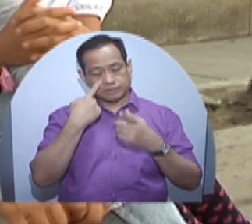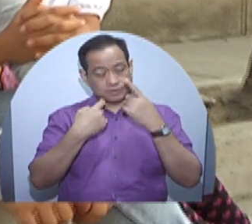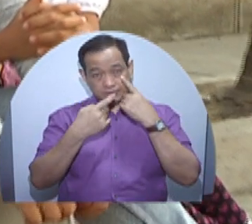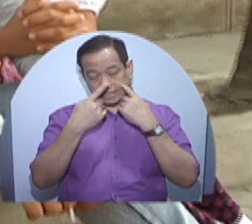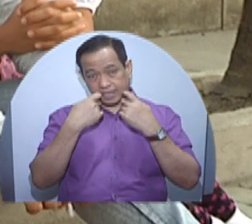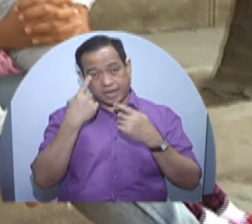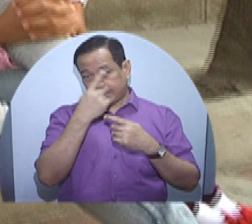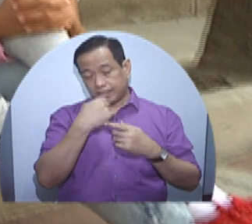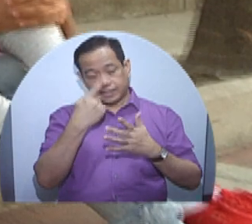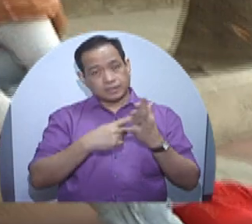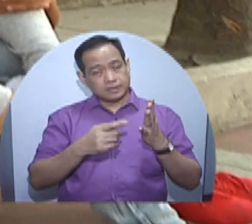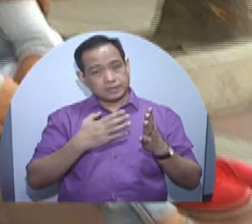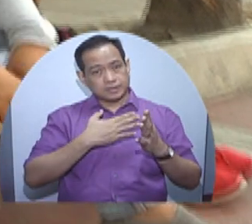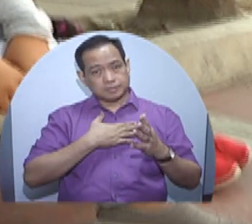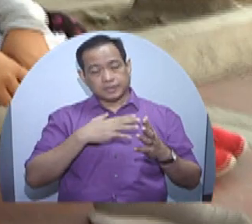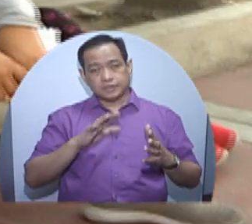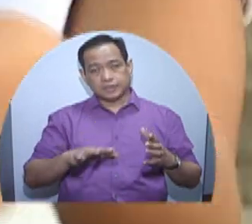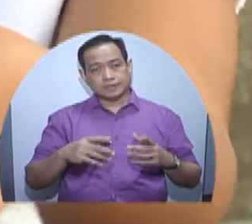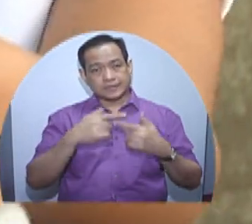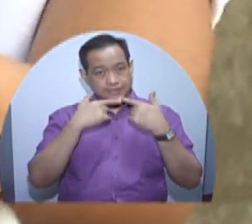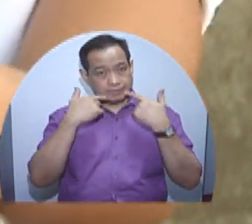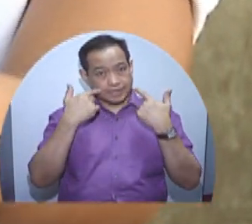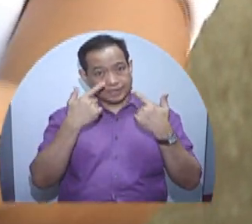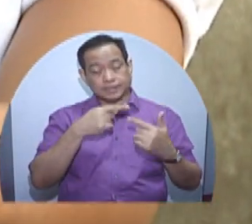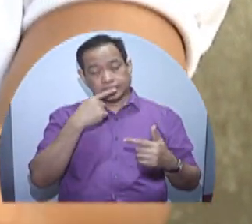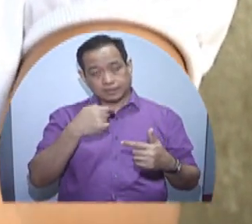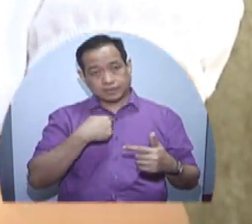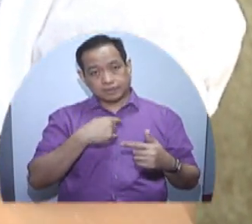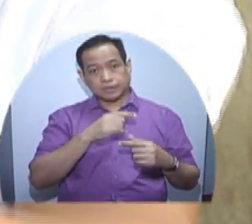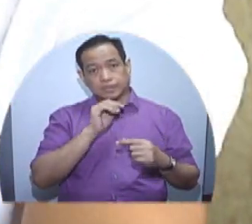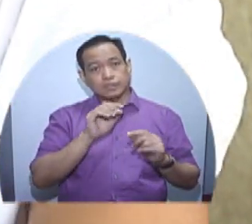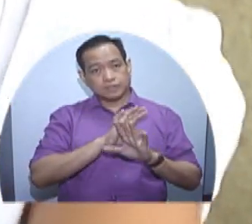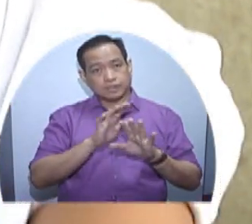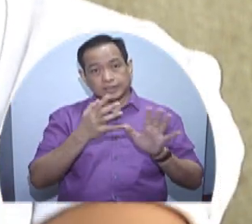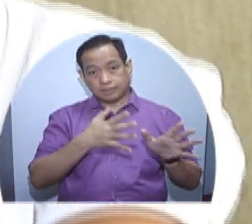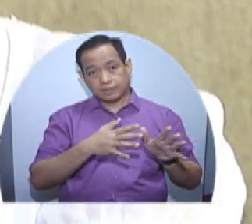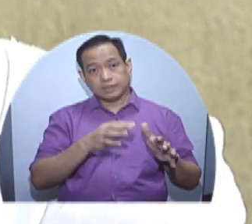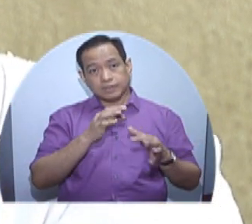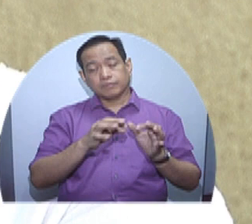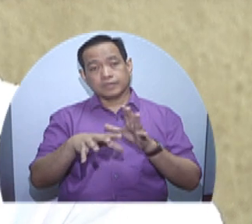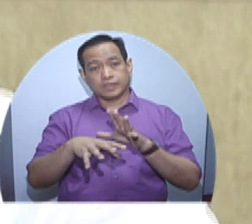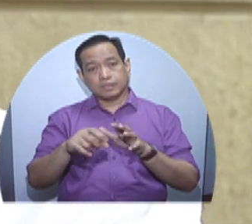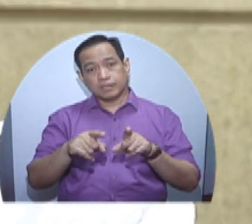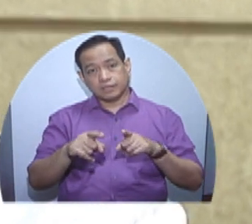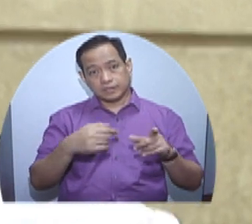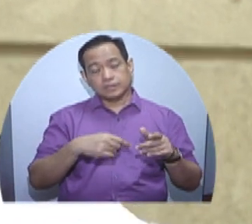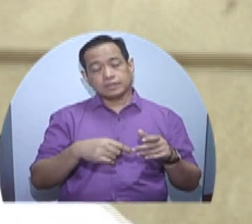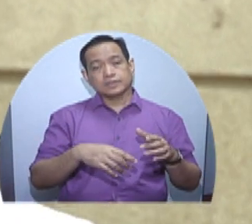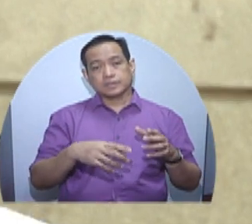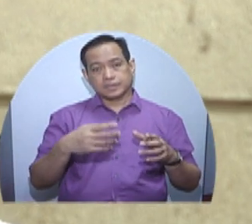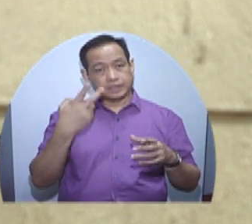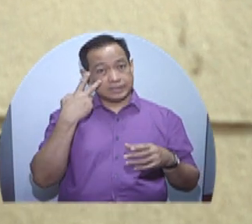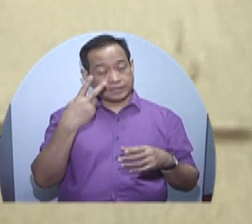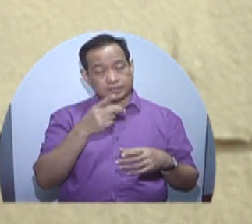eh. Siya hindi, nakangiti pa siya. Sabi niya, basta mawag ka lang aalis. Paglabas namin dapat nandiyan ka sa labas ng